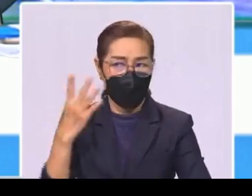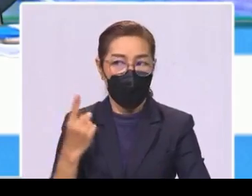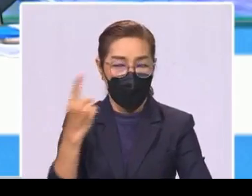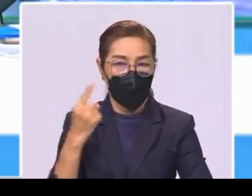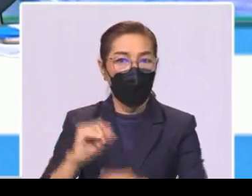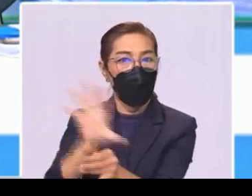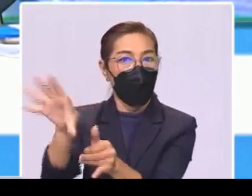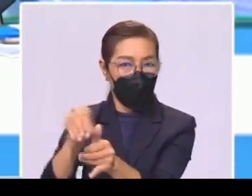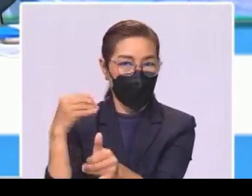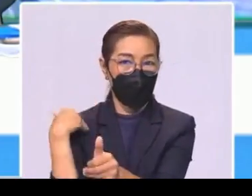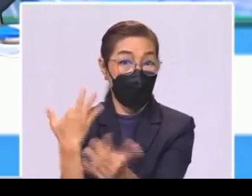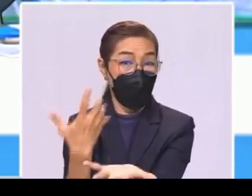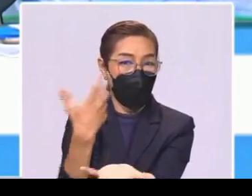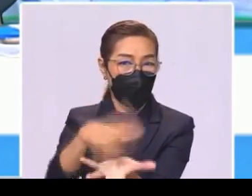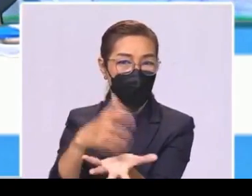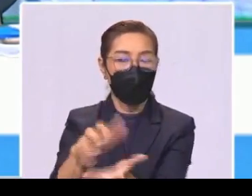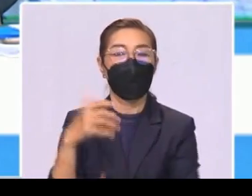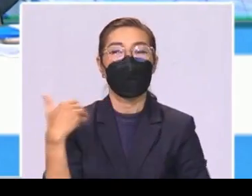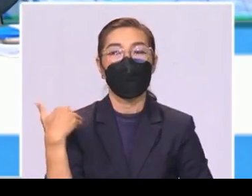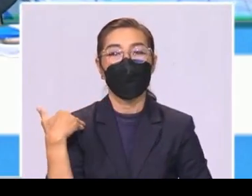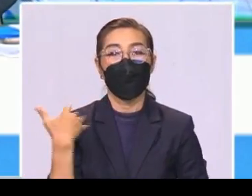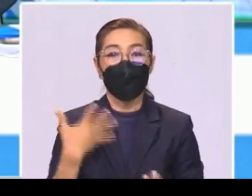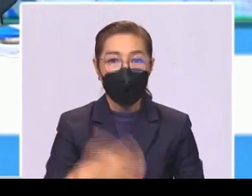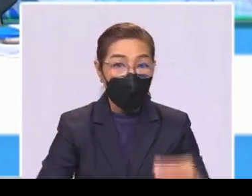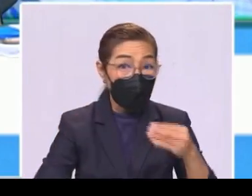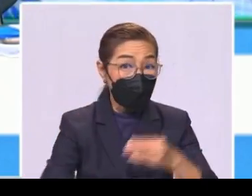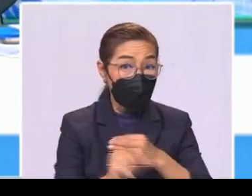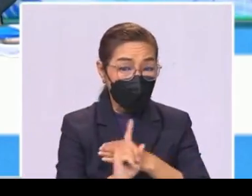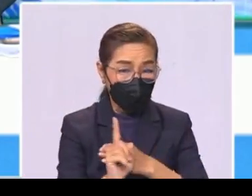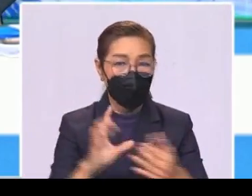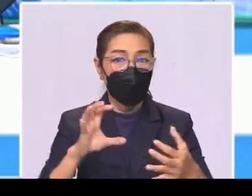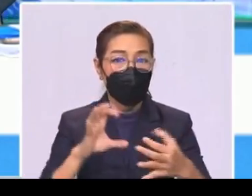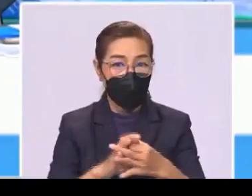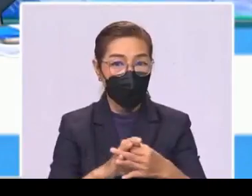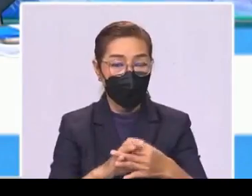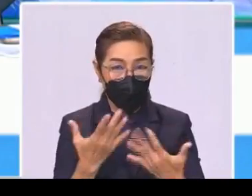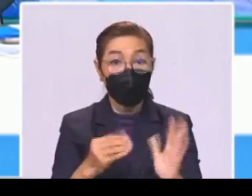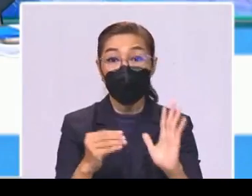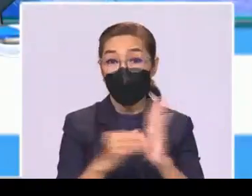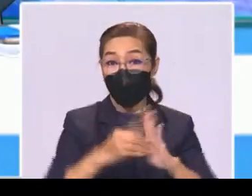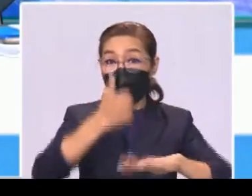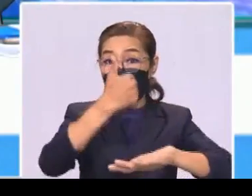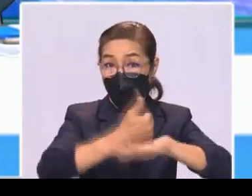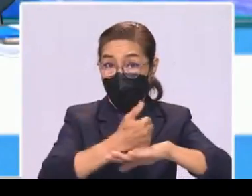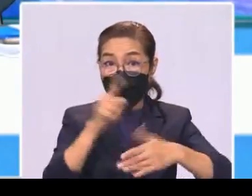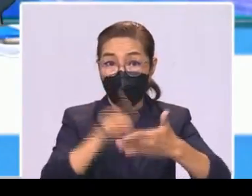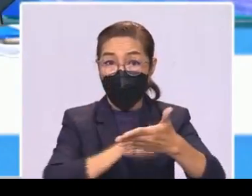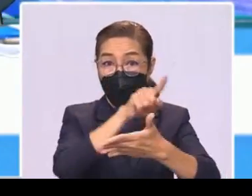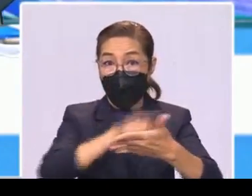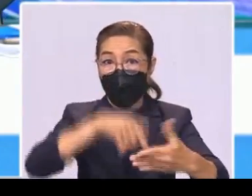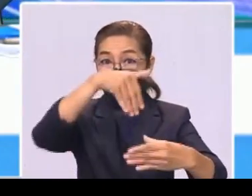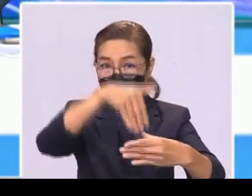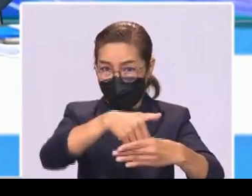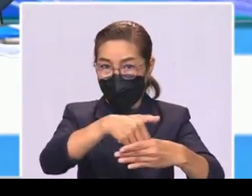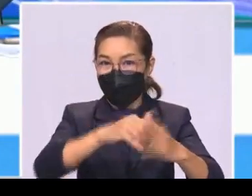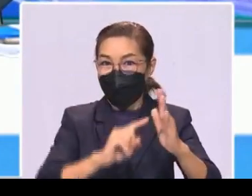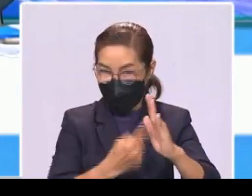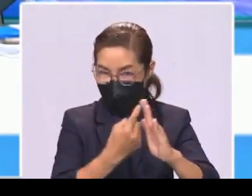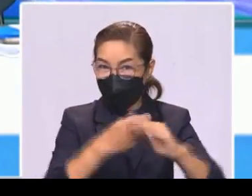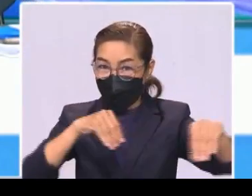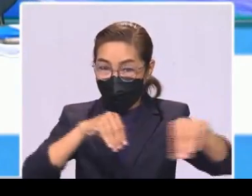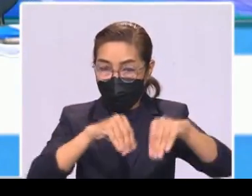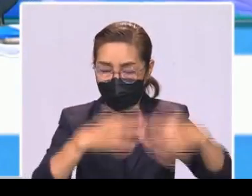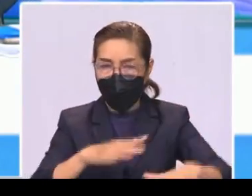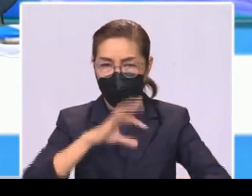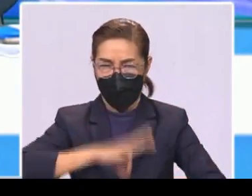อีกเรื่องหนึงก็คือบรรยากาศปี่กรองนะครับการเลือกตั้งผู้ว่ากทมค่ะซึ่งผมมองว่ามันก็แปลกมากคุณ